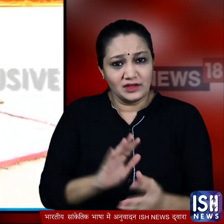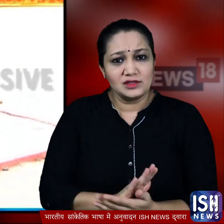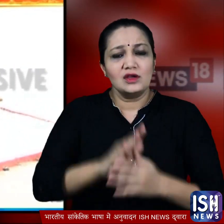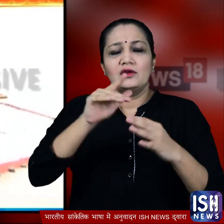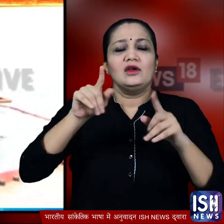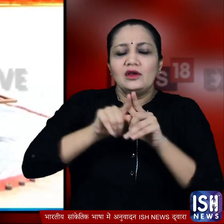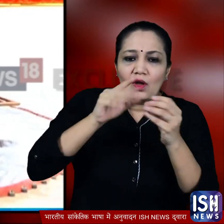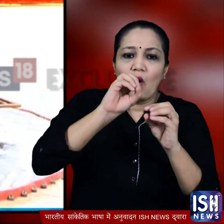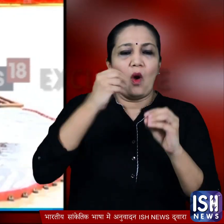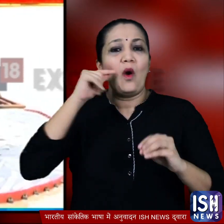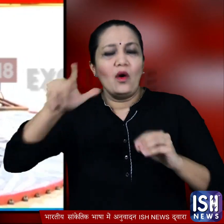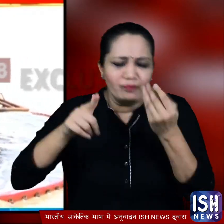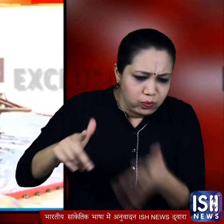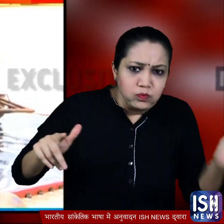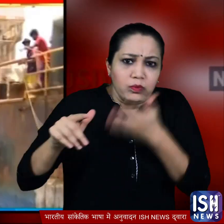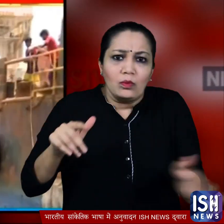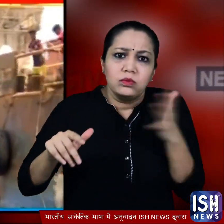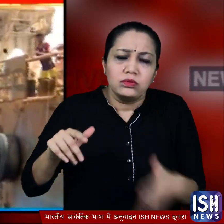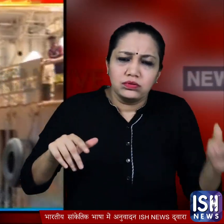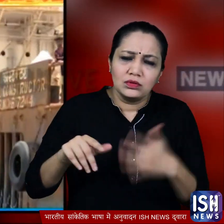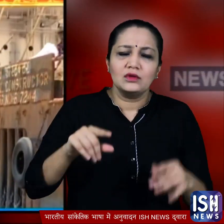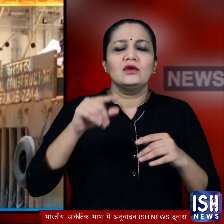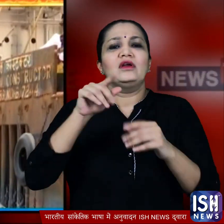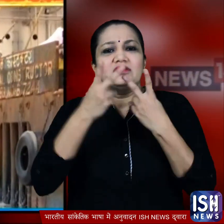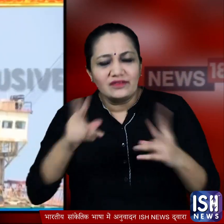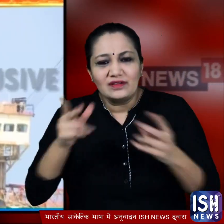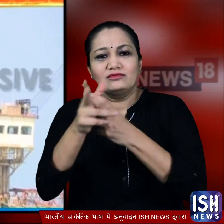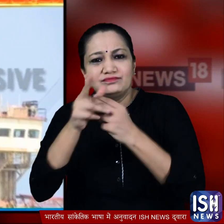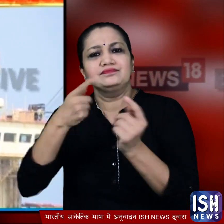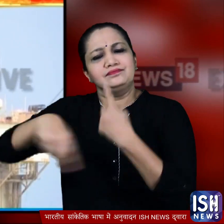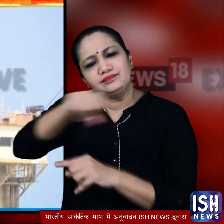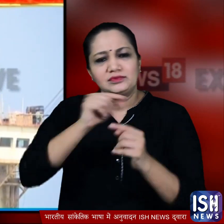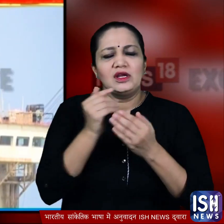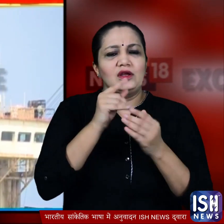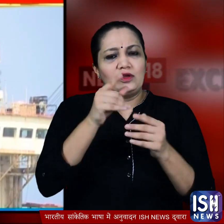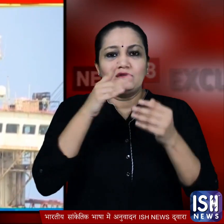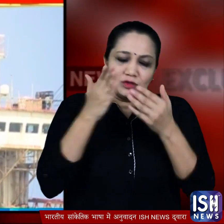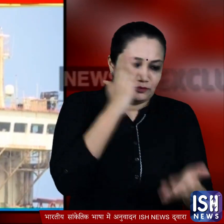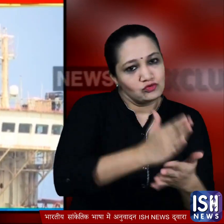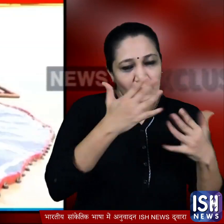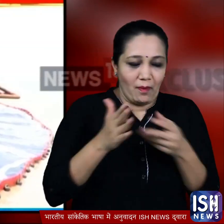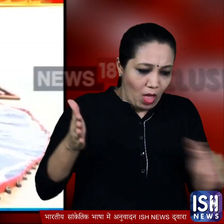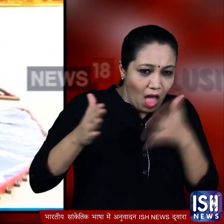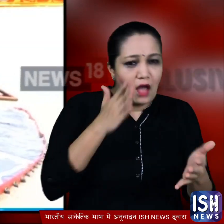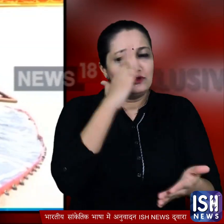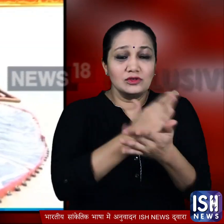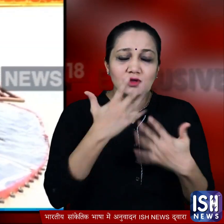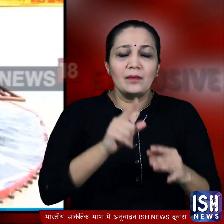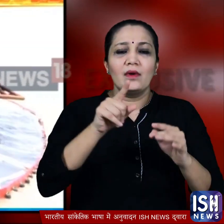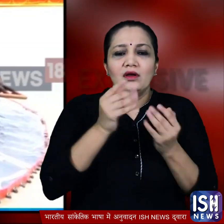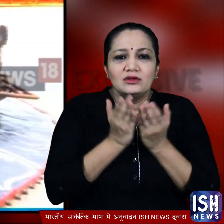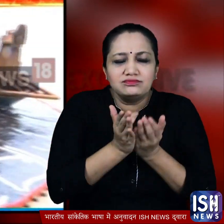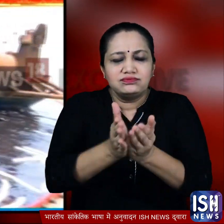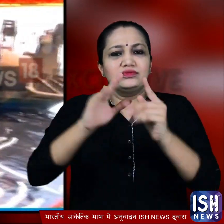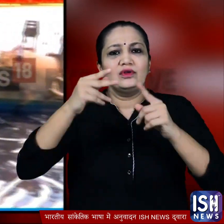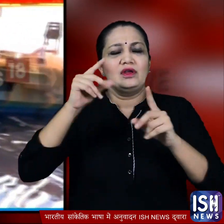से समुद्र में तेल का रिसाव भी शुरू हो गया था। हालांकि कोस्ट गार्ड और बाकी एजेंसियों की मदद से तेल के रिसाव को रोक दिया गया, लेकिन तब तक जहाज पर